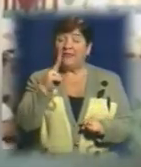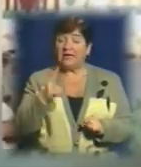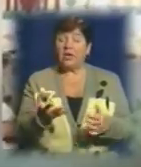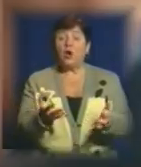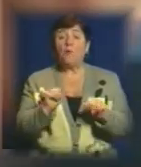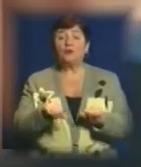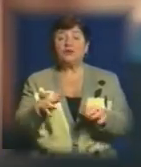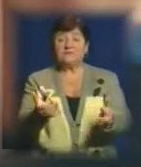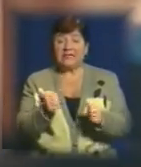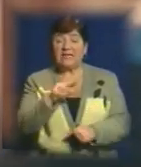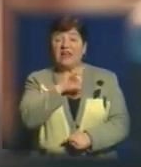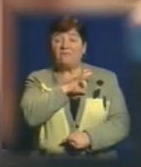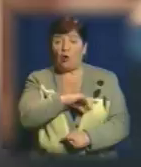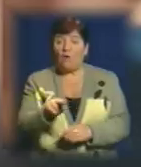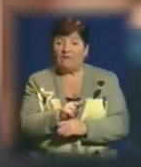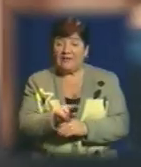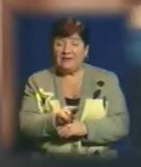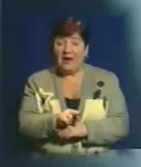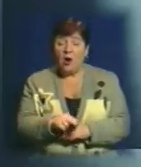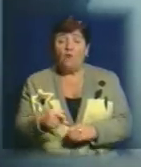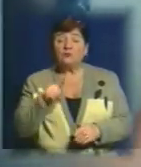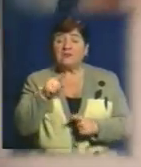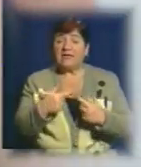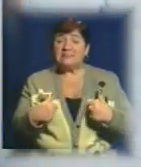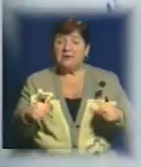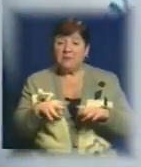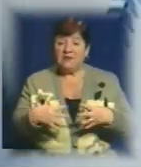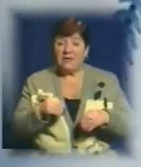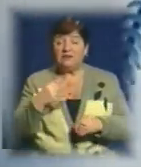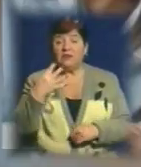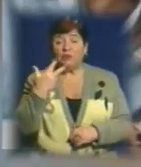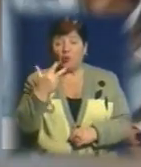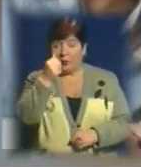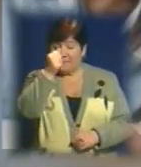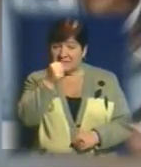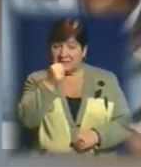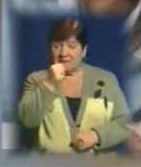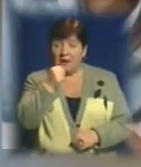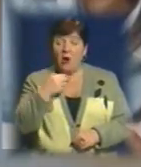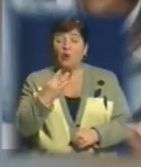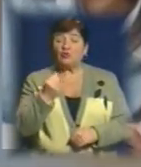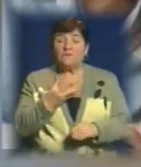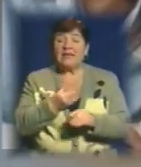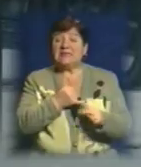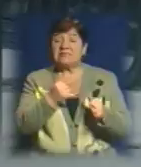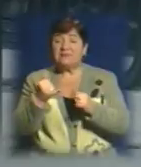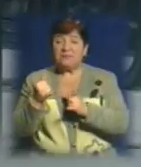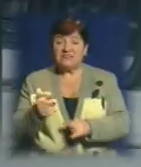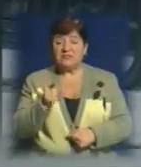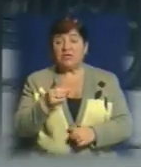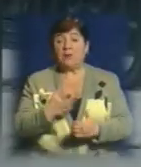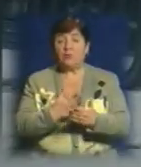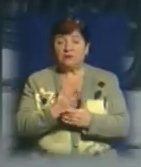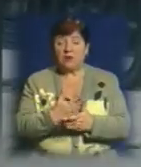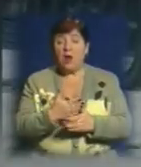та відповідні житлові умови. Строк перебування особи у патронатній сім'ї не перевищуватиме 3 місяців. Розмір грошового забезпечення за надання цієї послуги